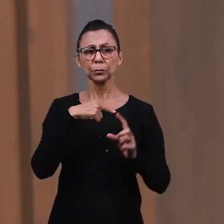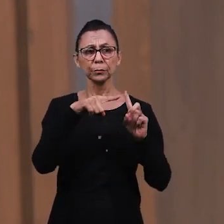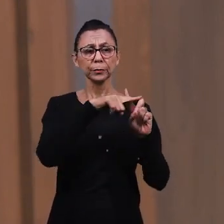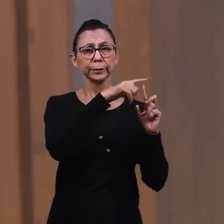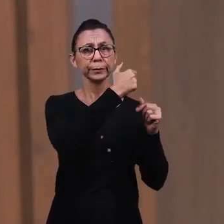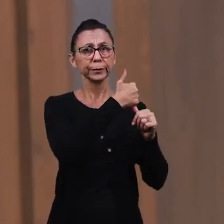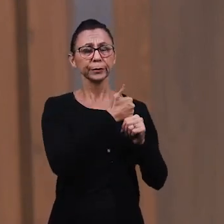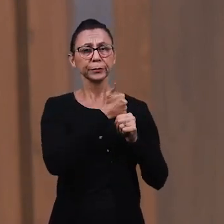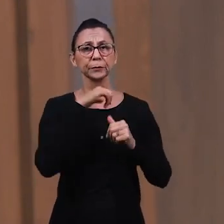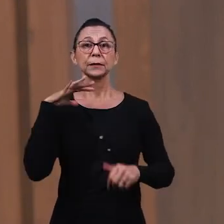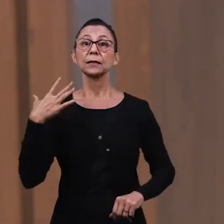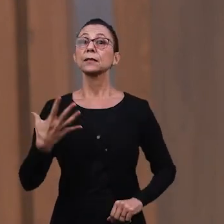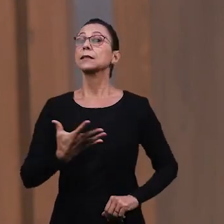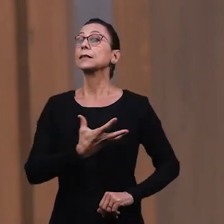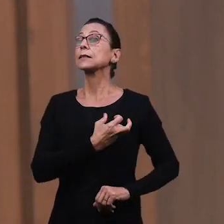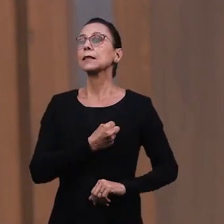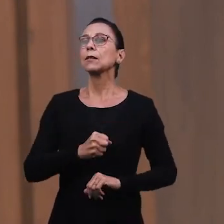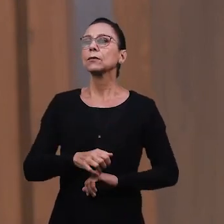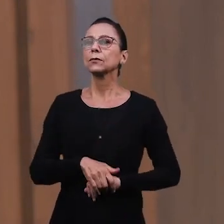passé?